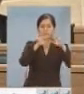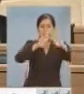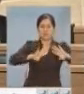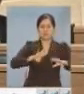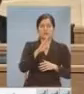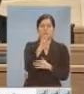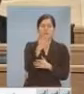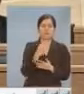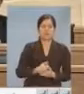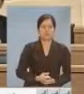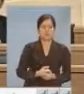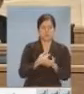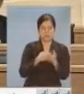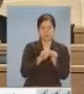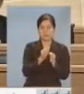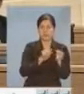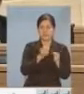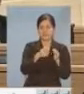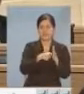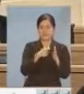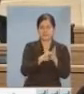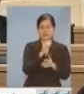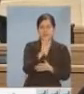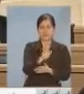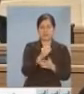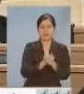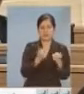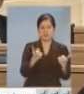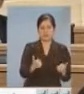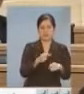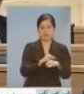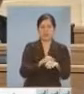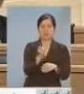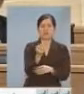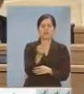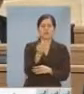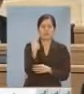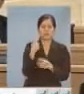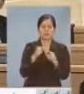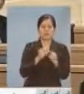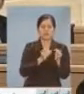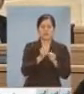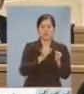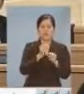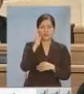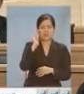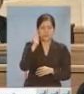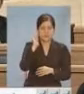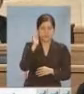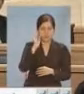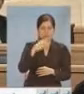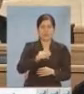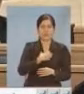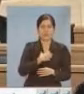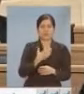เหตุผลที่หนึ่งนะครับท่านประธานผมคิดว่าเวลาก็คงมีไม่มากนะครับผมอยากสรุปอย่างนี้แหละท่านประธาน